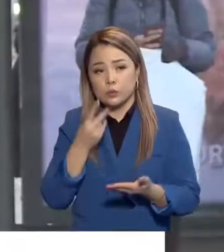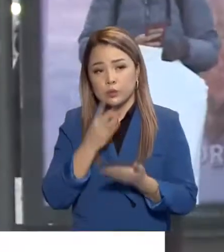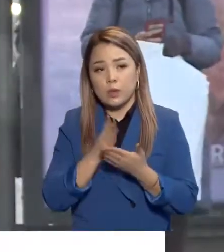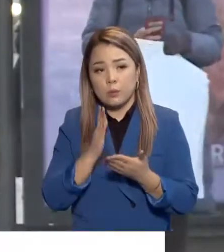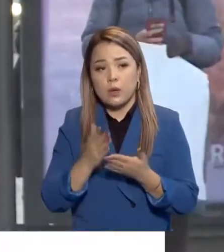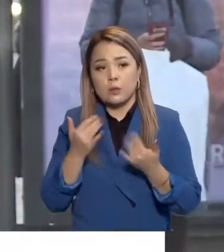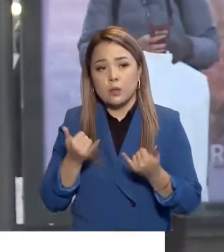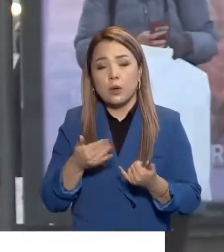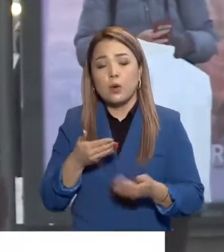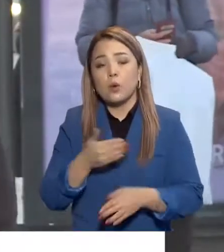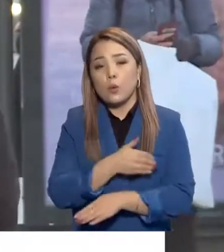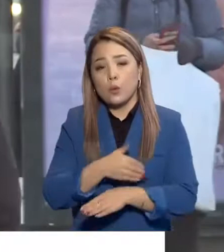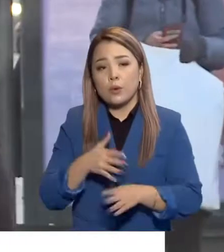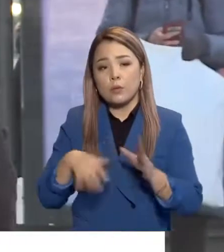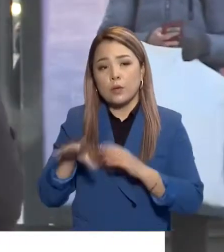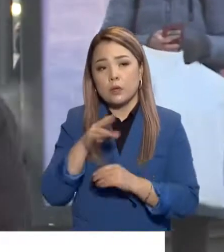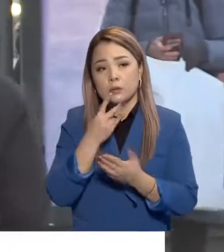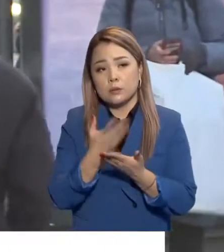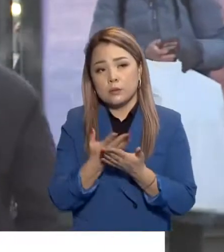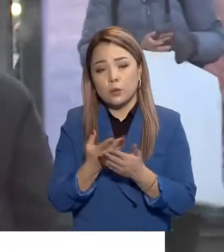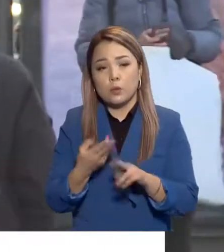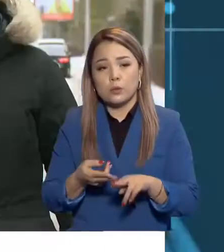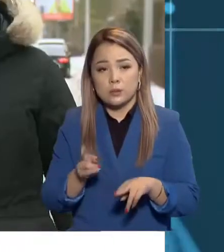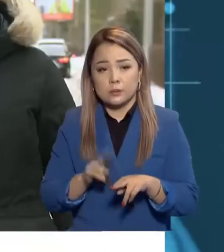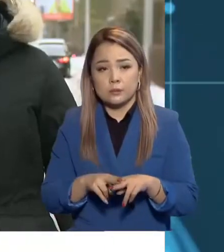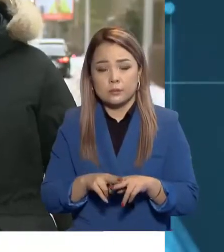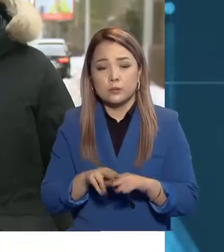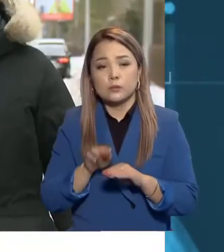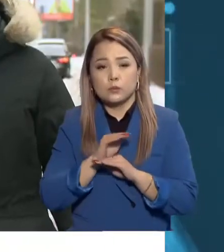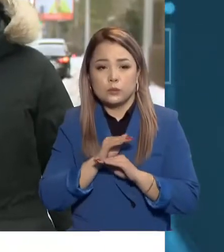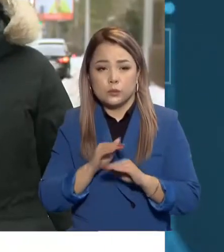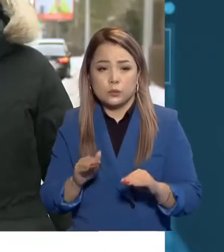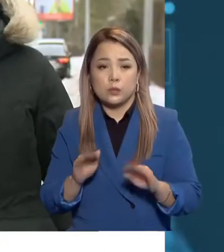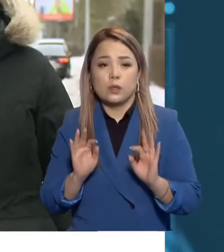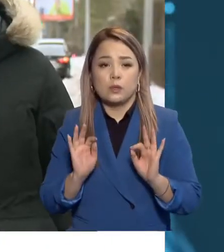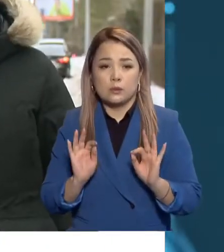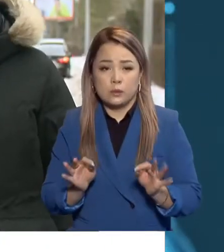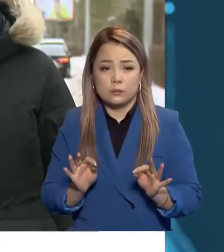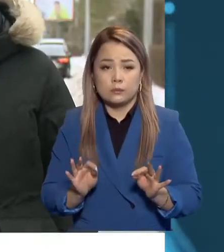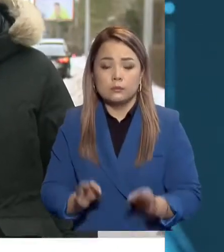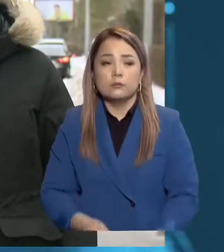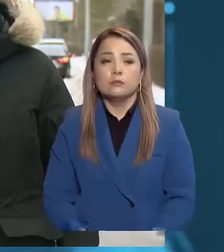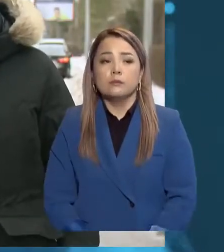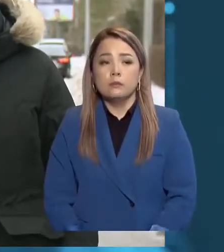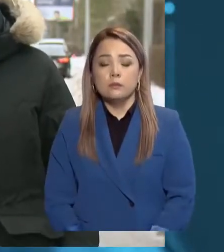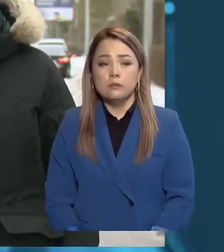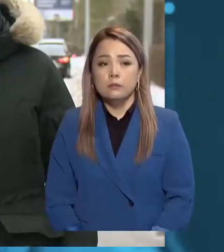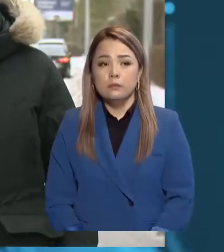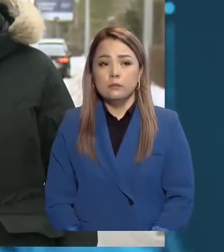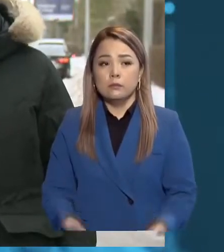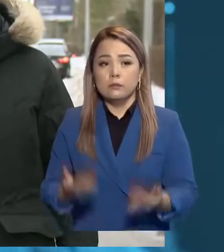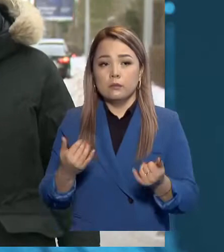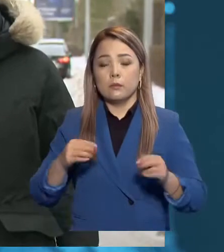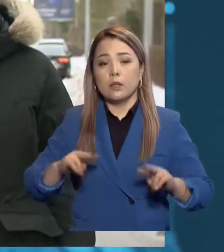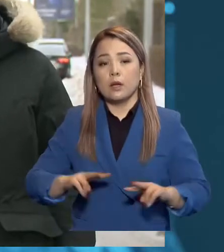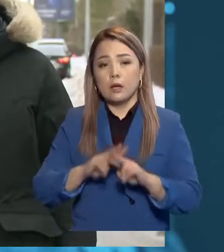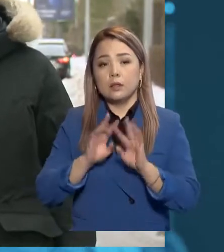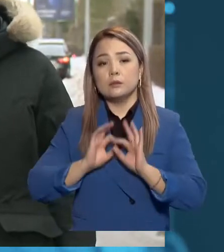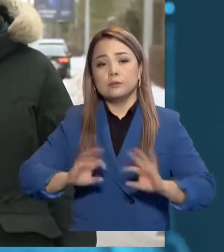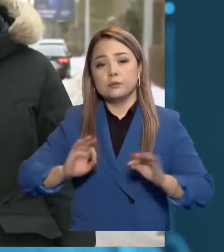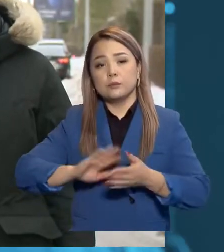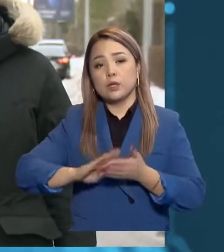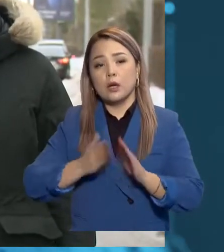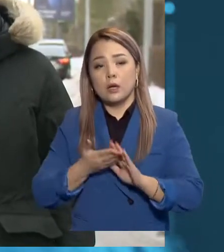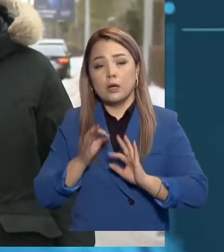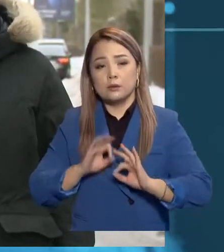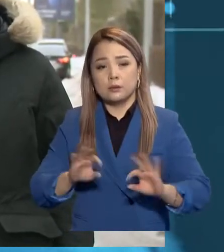Көшеде көргеніміз осы. Студия сөз тізгіні өздеріңізде. Я рахмет, елордадағы ахуалды баяндаған әріптесім